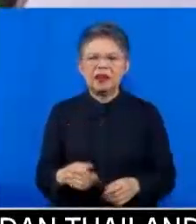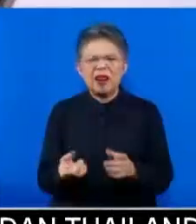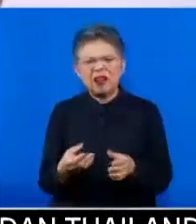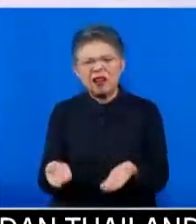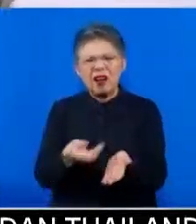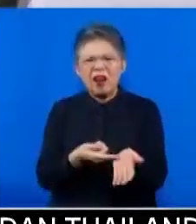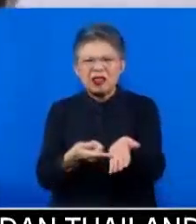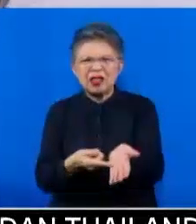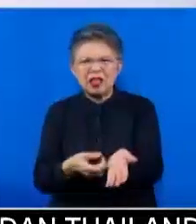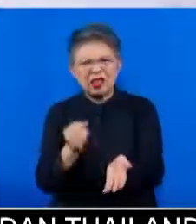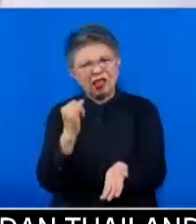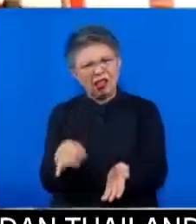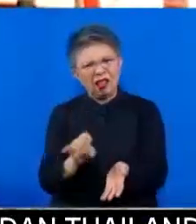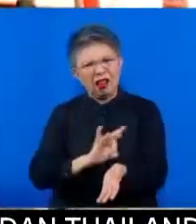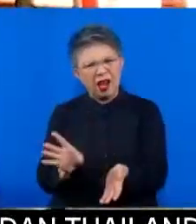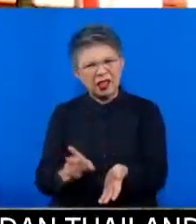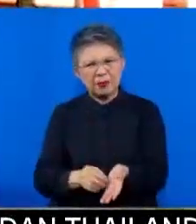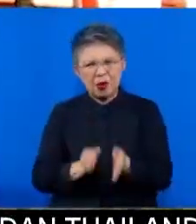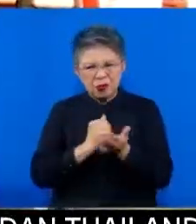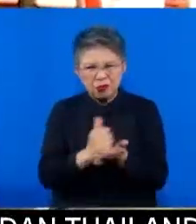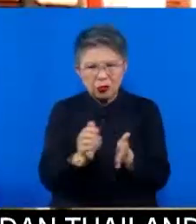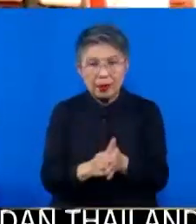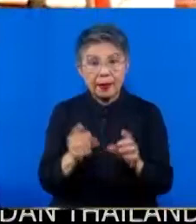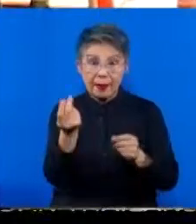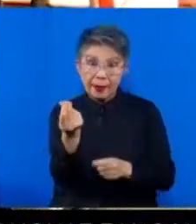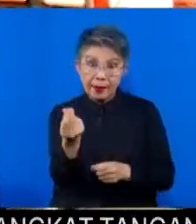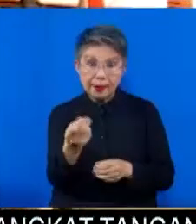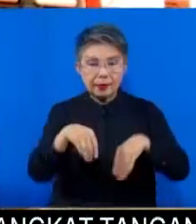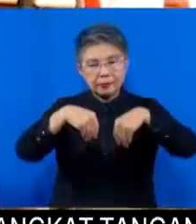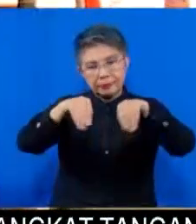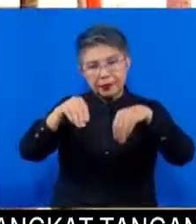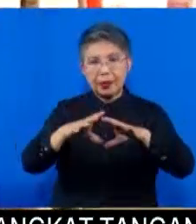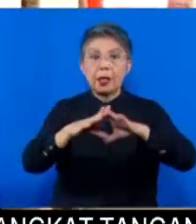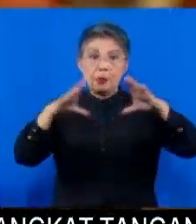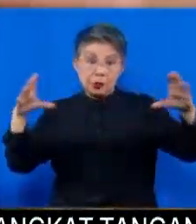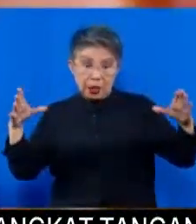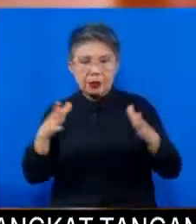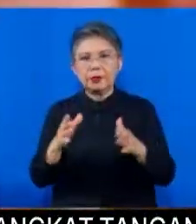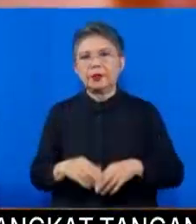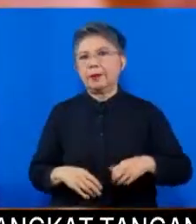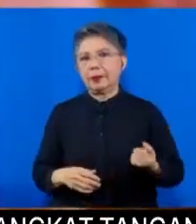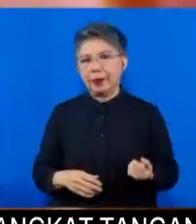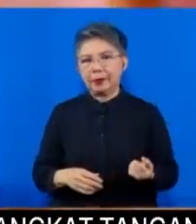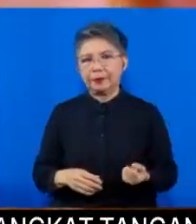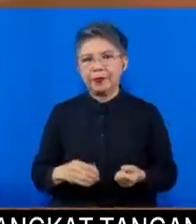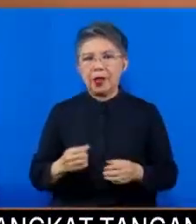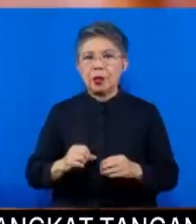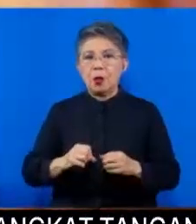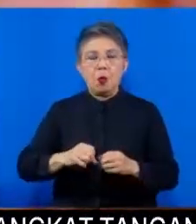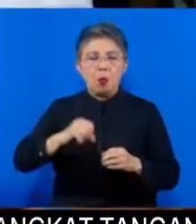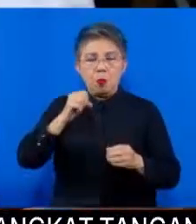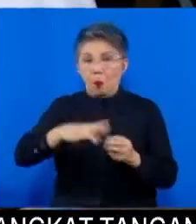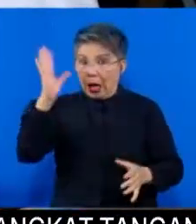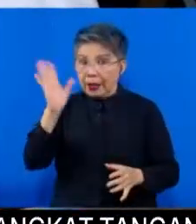berbeda dengan ciri khas lukisannya. Harga spanduknya dijual mengikuti harga pasar. Tidak lebih mahal atau lebih